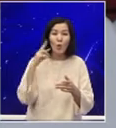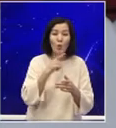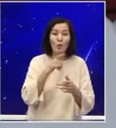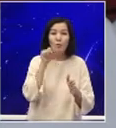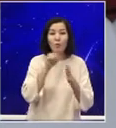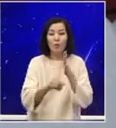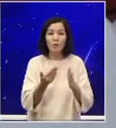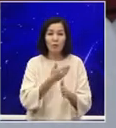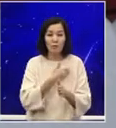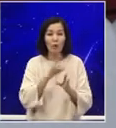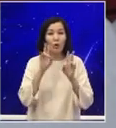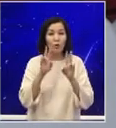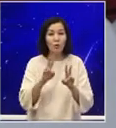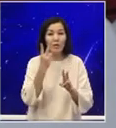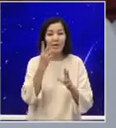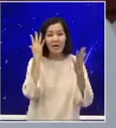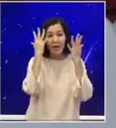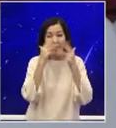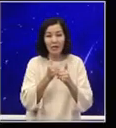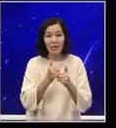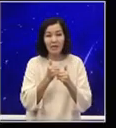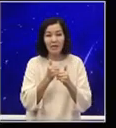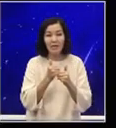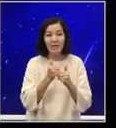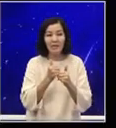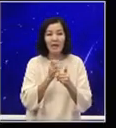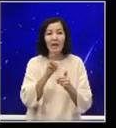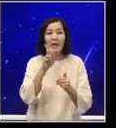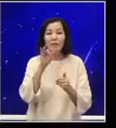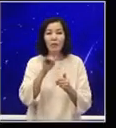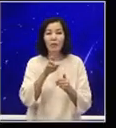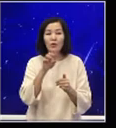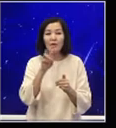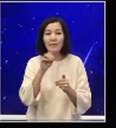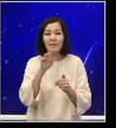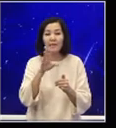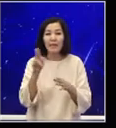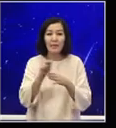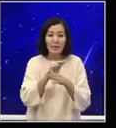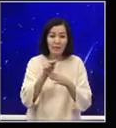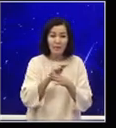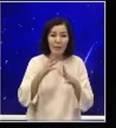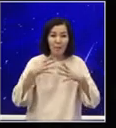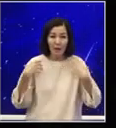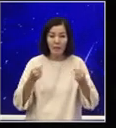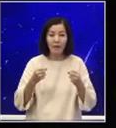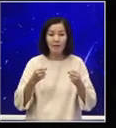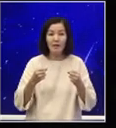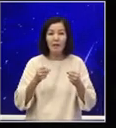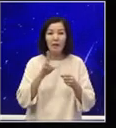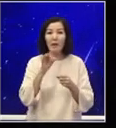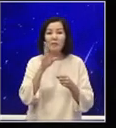өлтірмекші болады. Алайда қос ғашық ажал аузынан Әбу Насырдың емшілігінің арқасында аман қалады да, оларды Қыпшақ